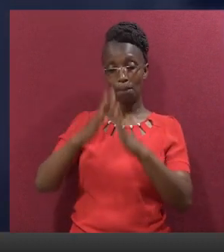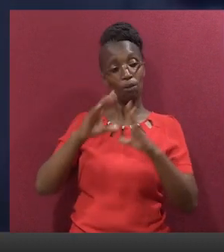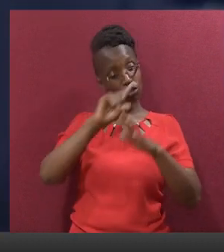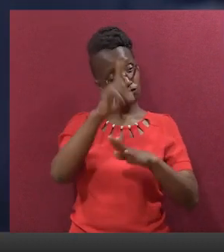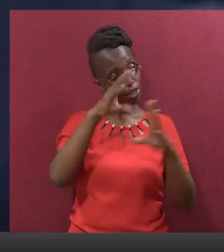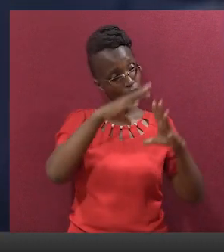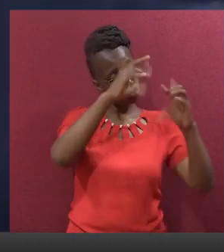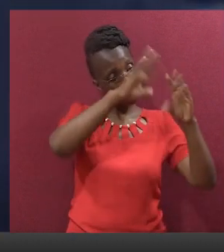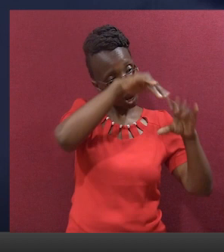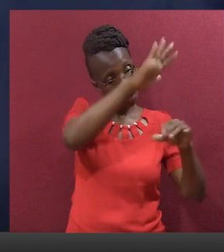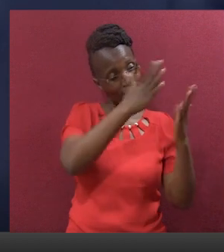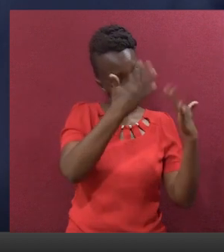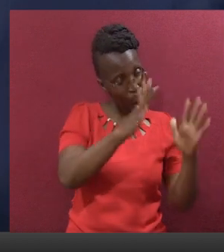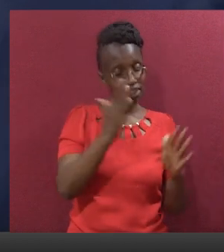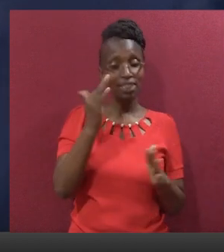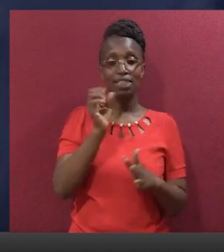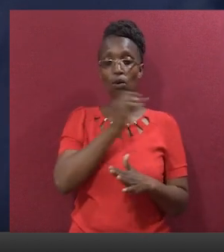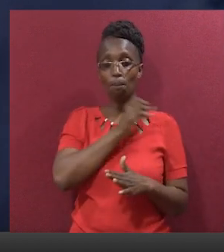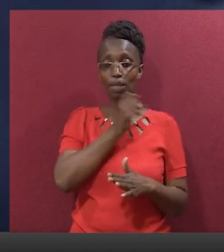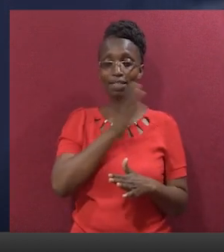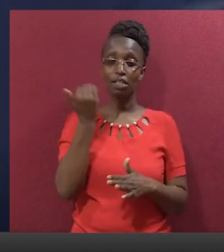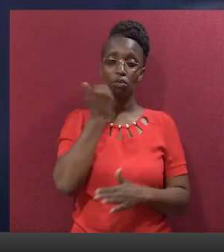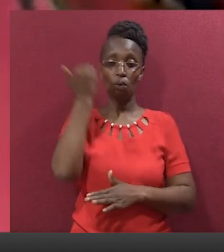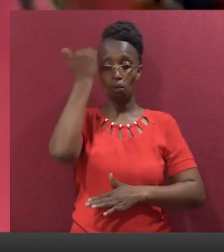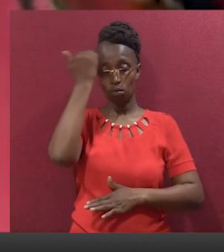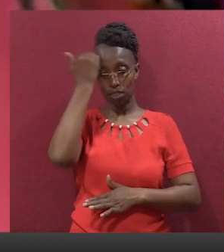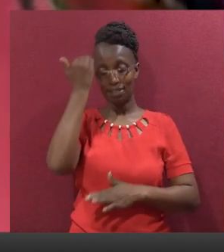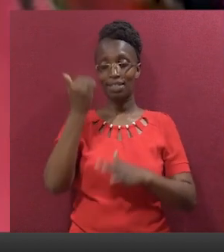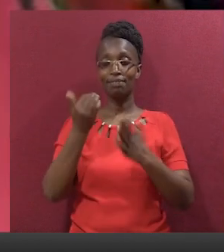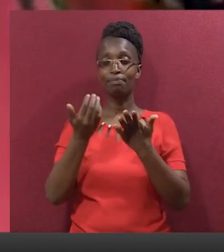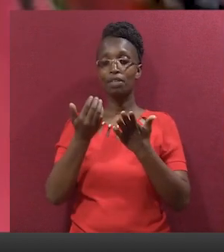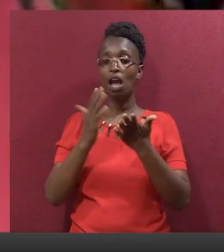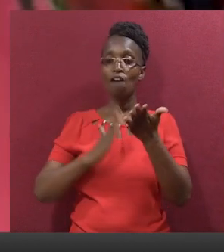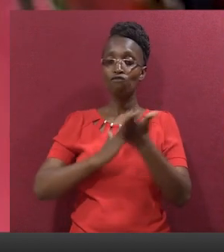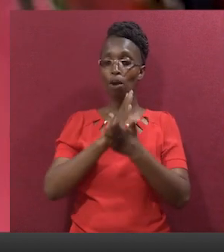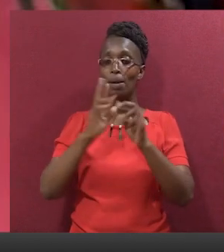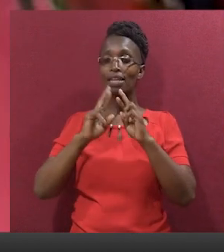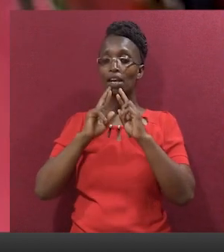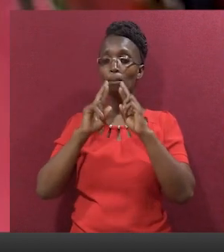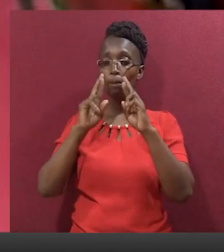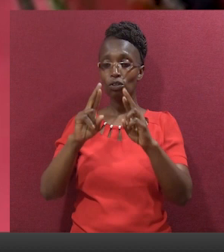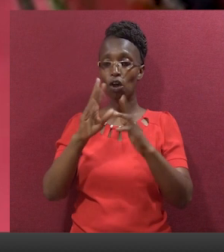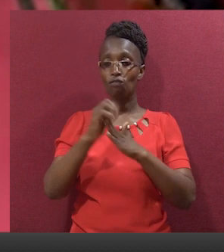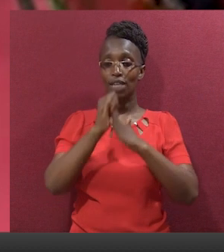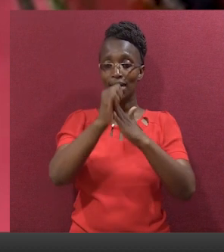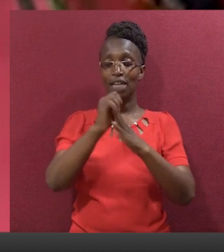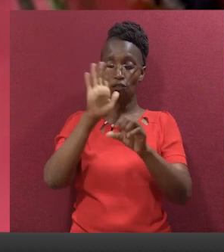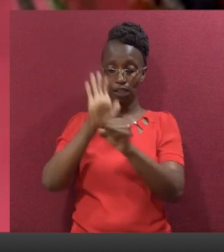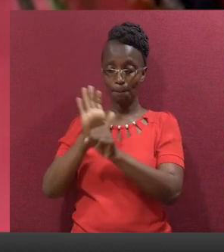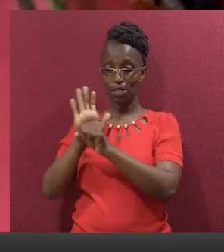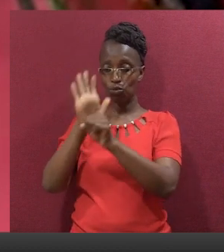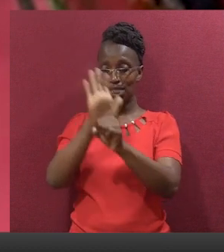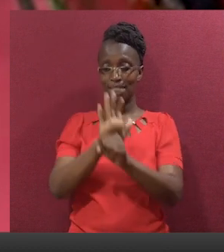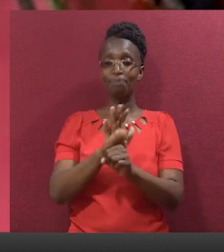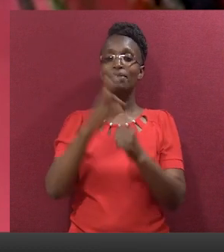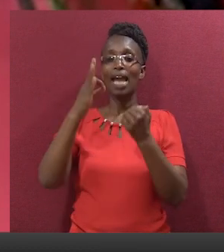step aside, go and clear her cases in court. Kulingana na ripoti ya wabunge wa walio wachache kwenye